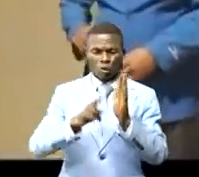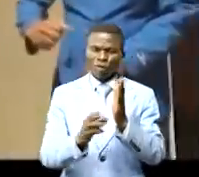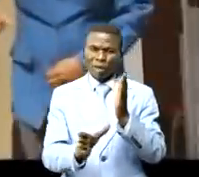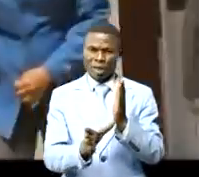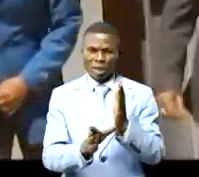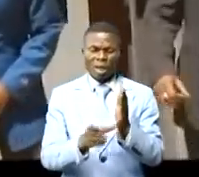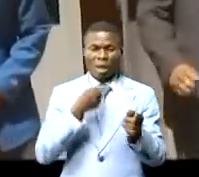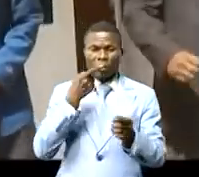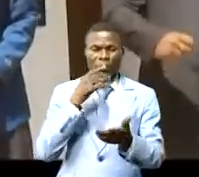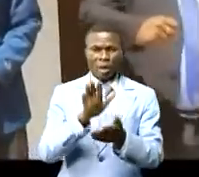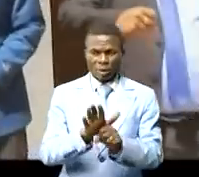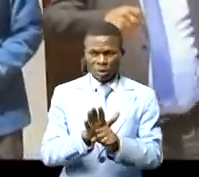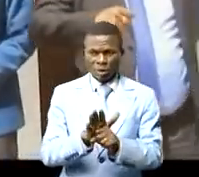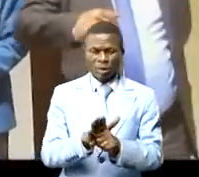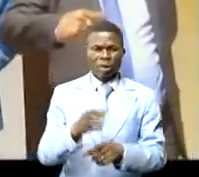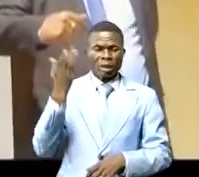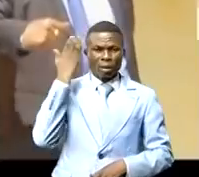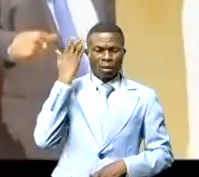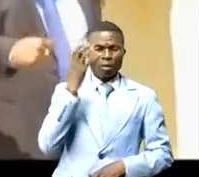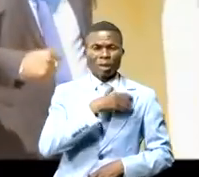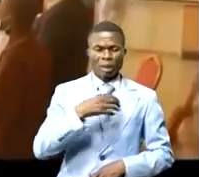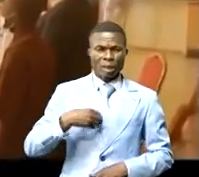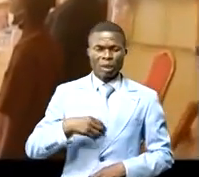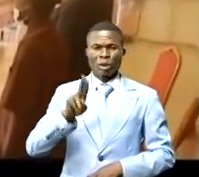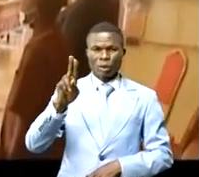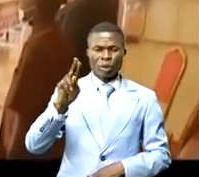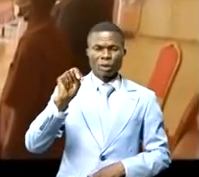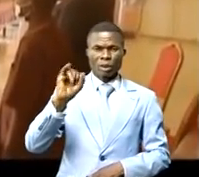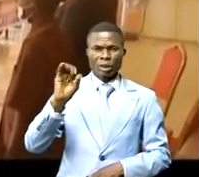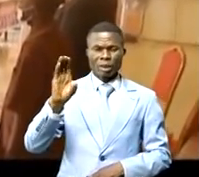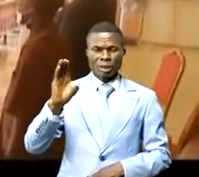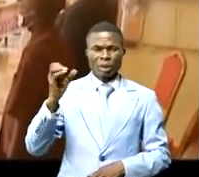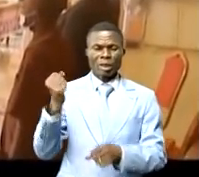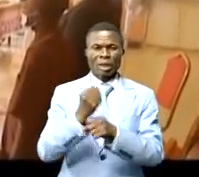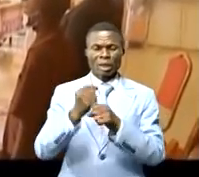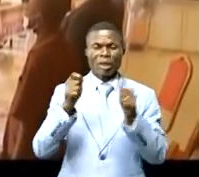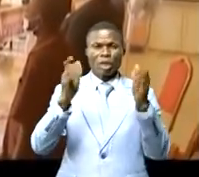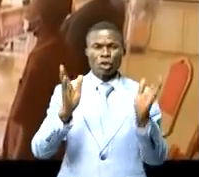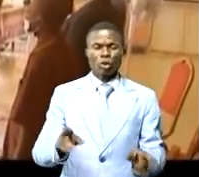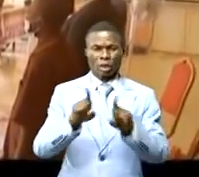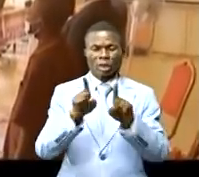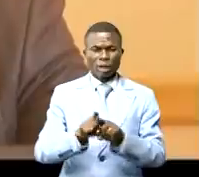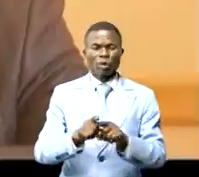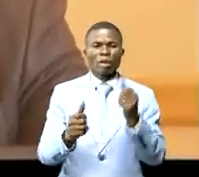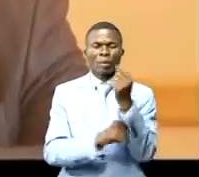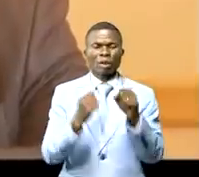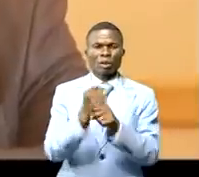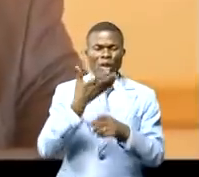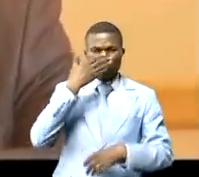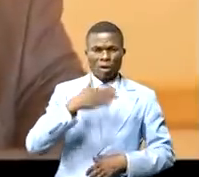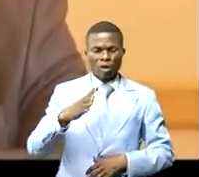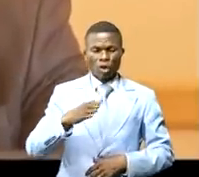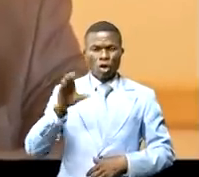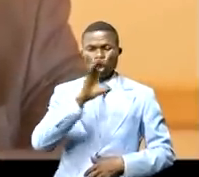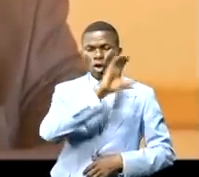le partenaire Gavi, OMS, UNICEF, PAT, les professionnels de la presse et de la santé, Le commissaire général à la